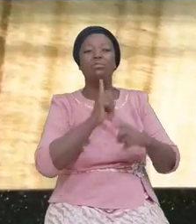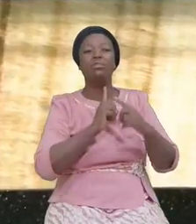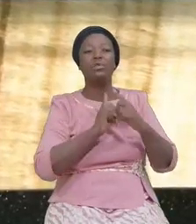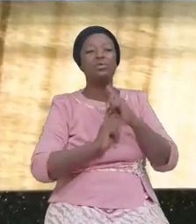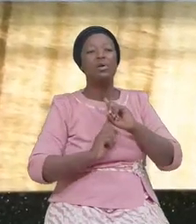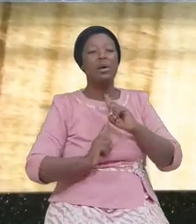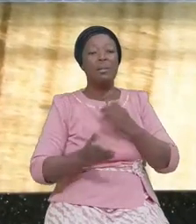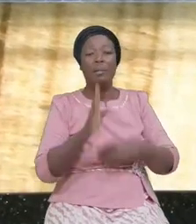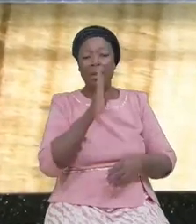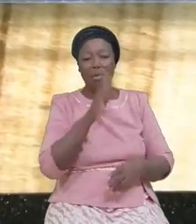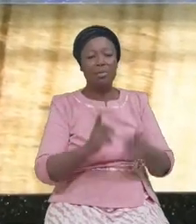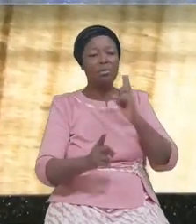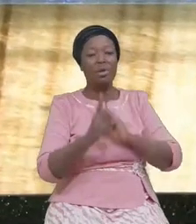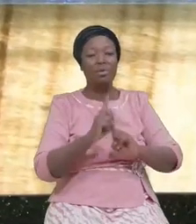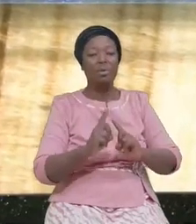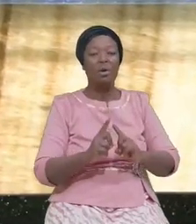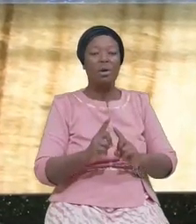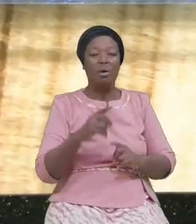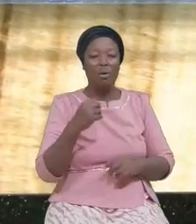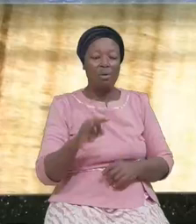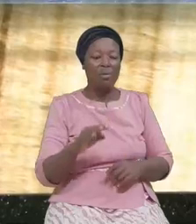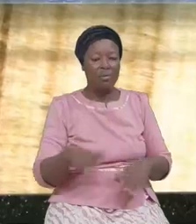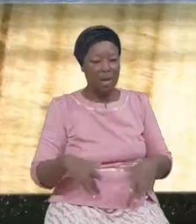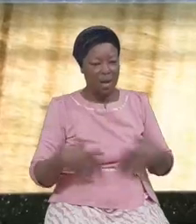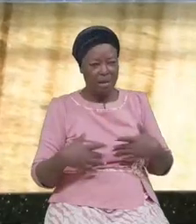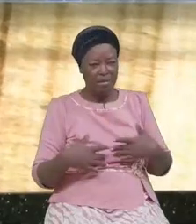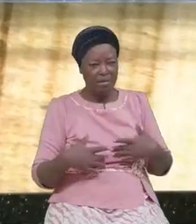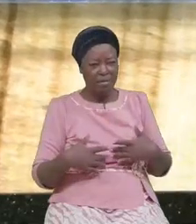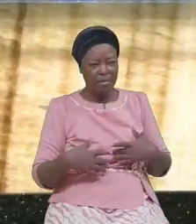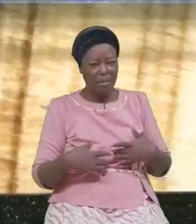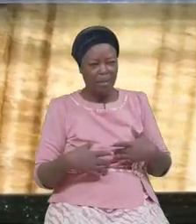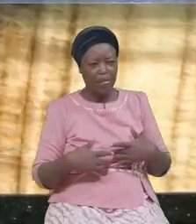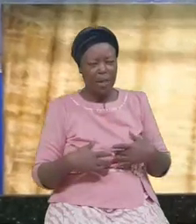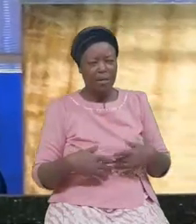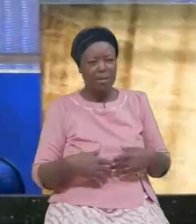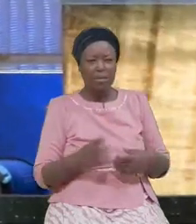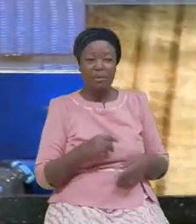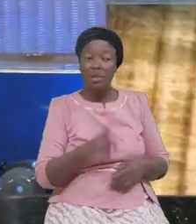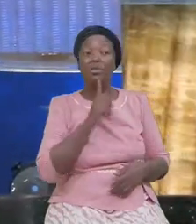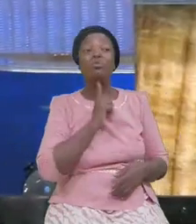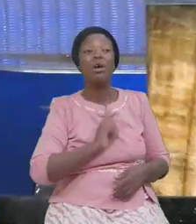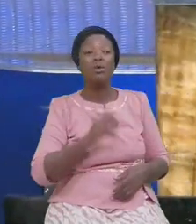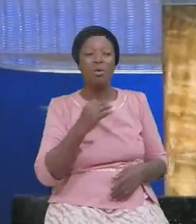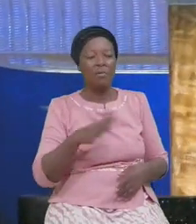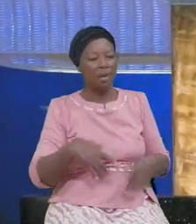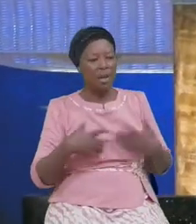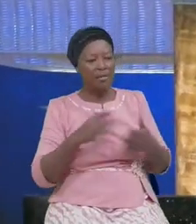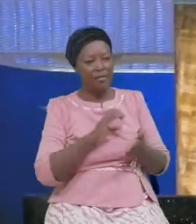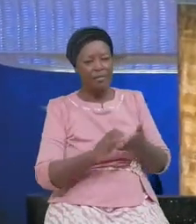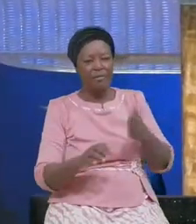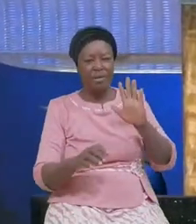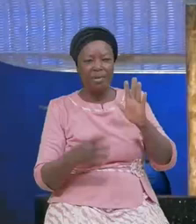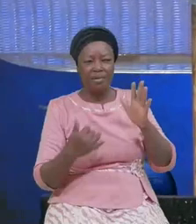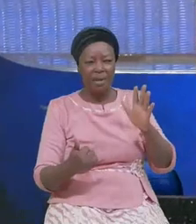englouti par la vie. Verset 5. Et que celui qui nous a